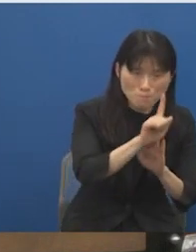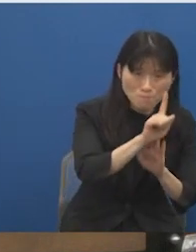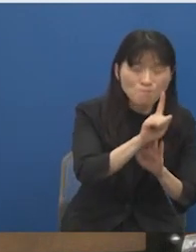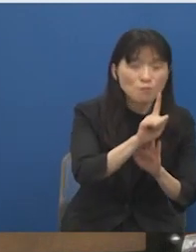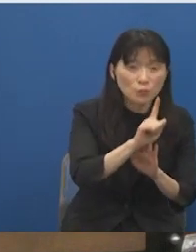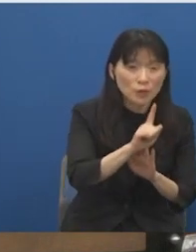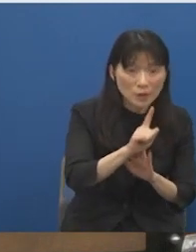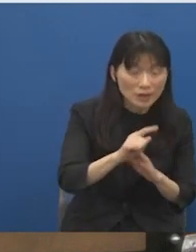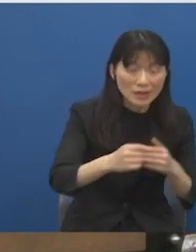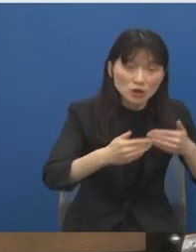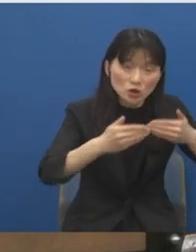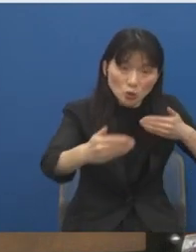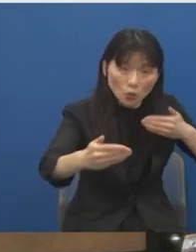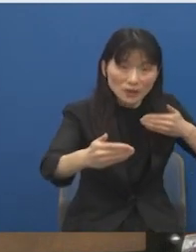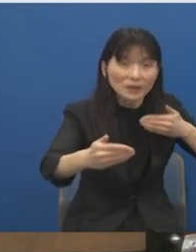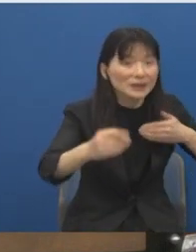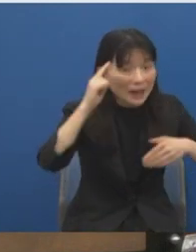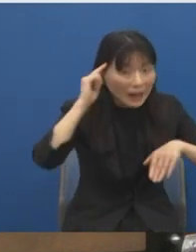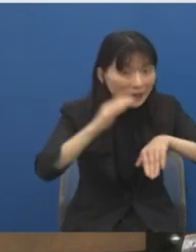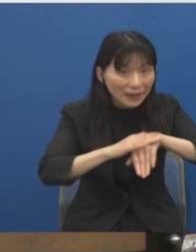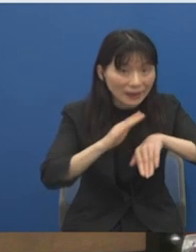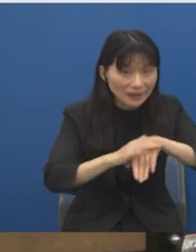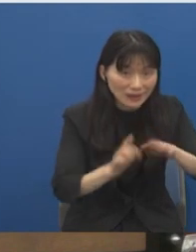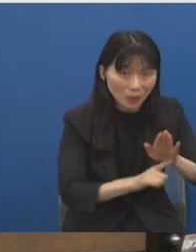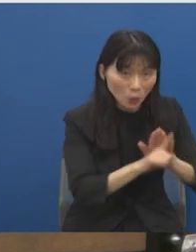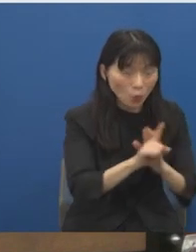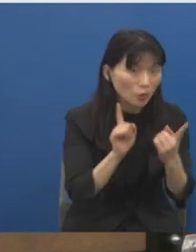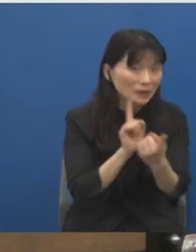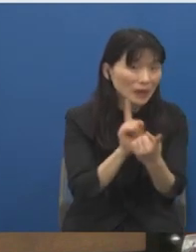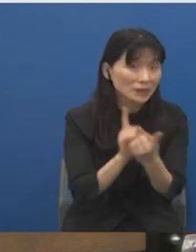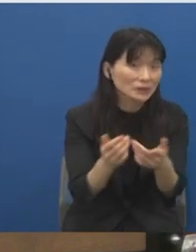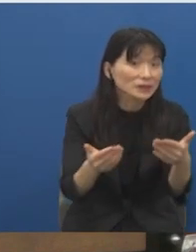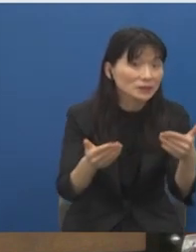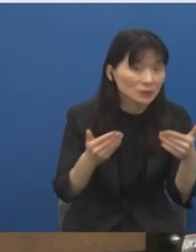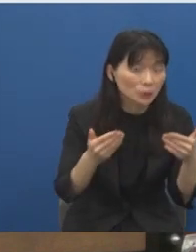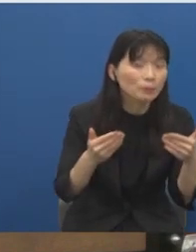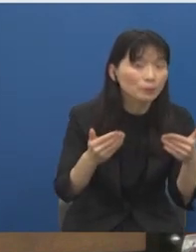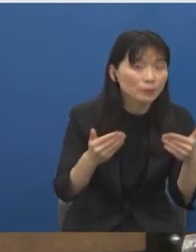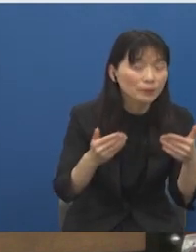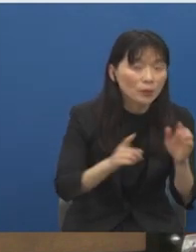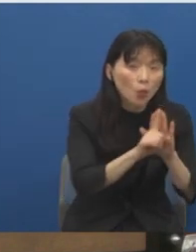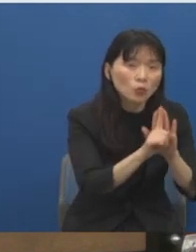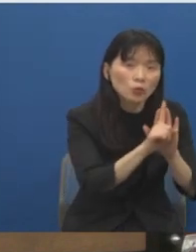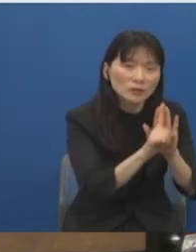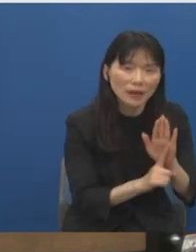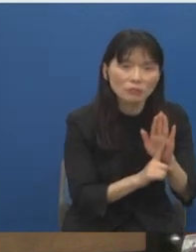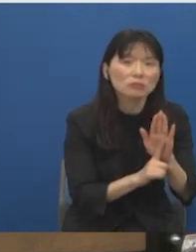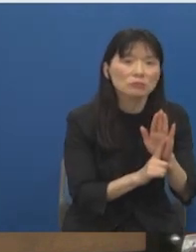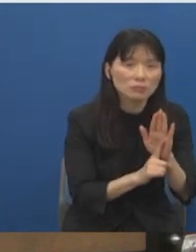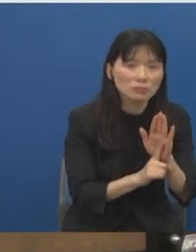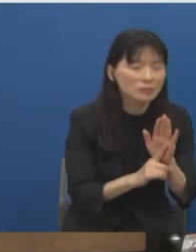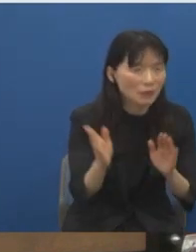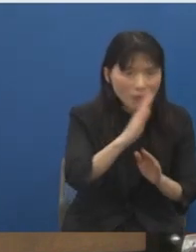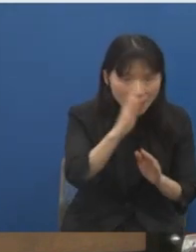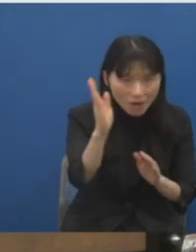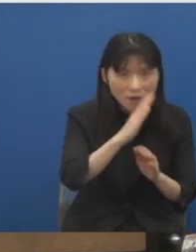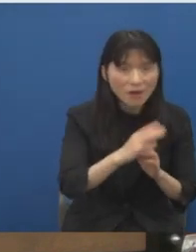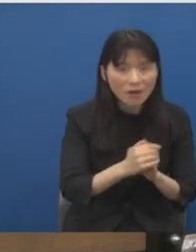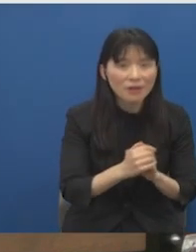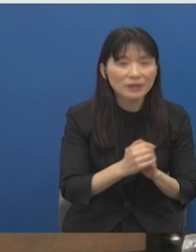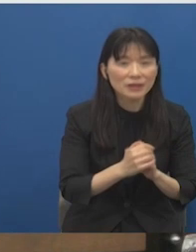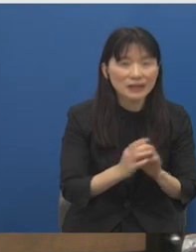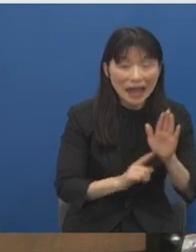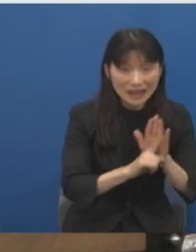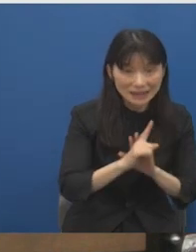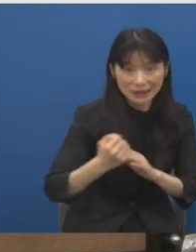見据え、長期的な視点で高温対策に取り組む必要性、温度を下げる対策 ではなく、暑さに強い